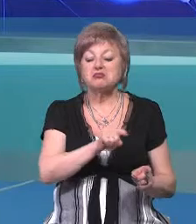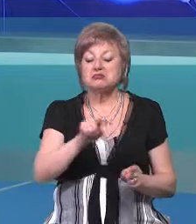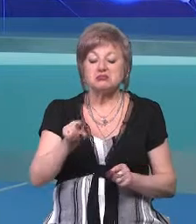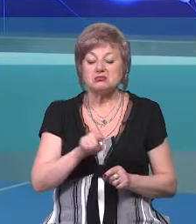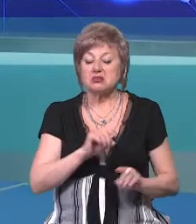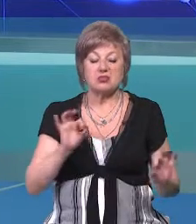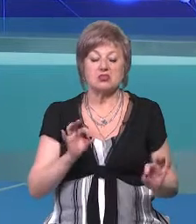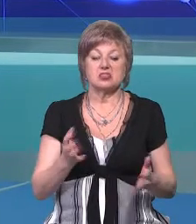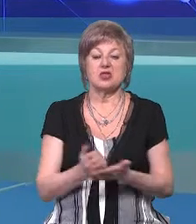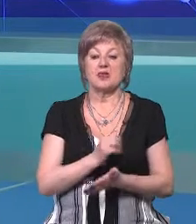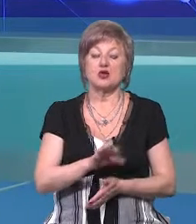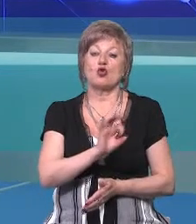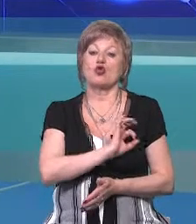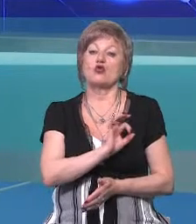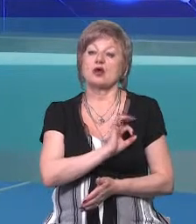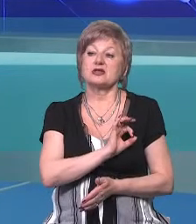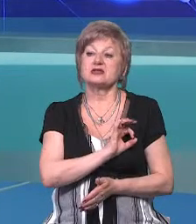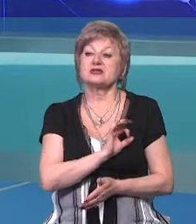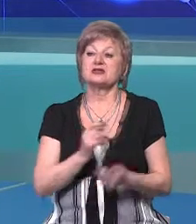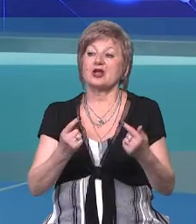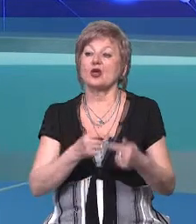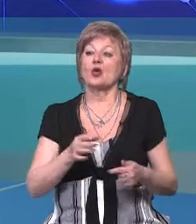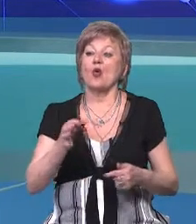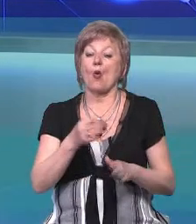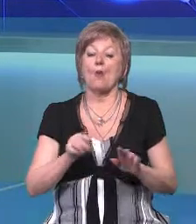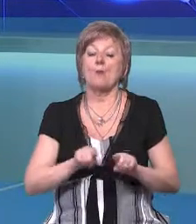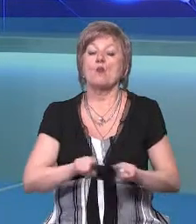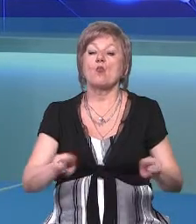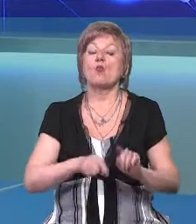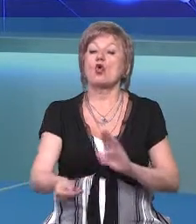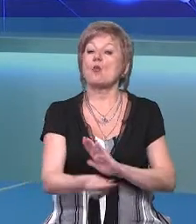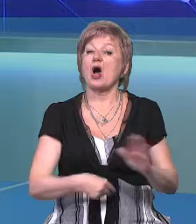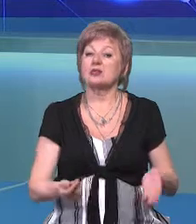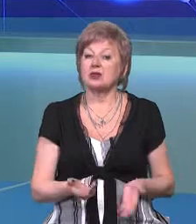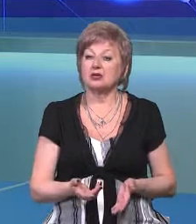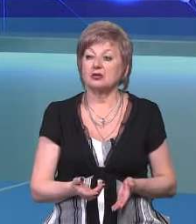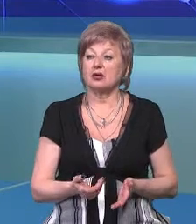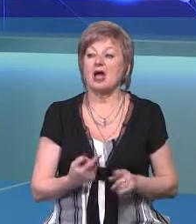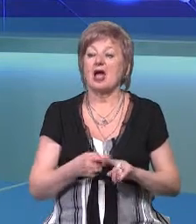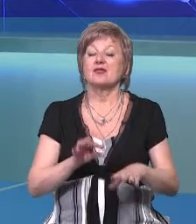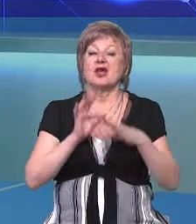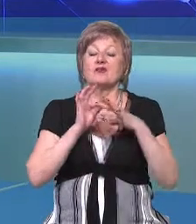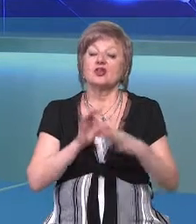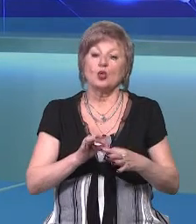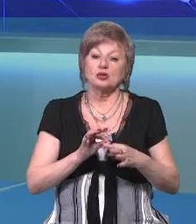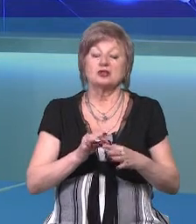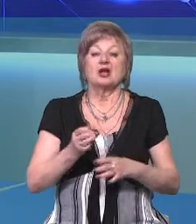знайшов юридично визначеного поняття пропаганда. А тим паче, якщо йдеться мова